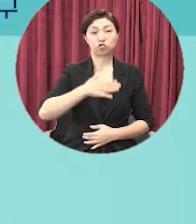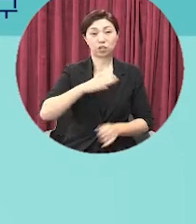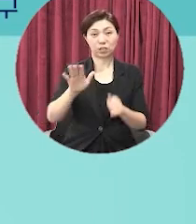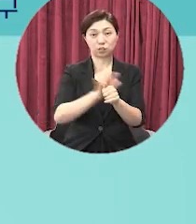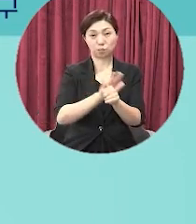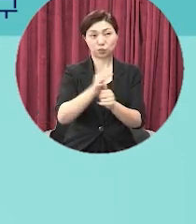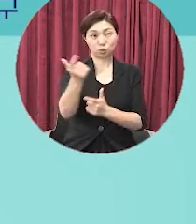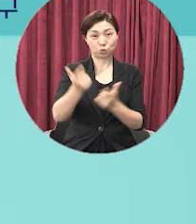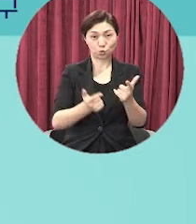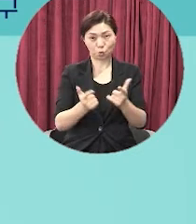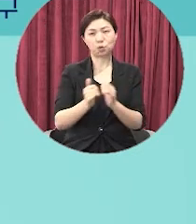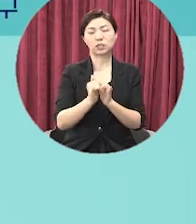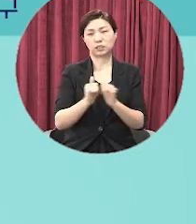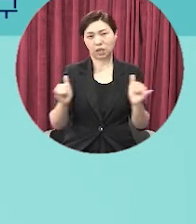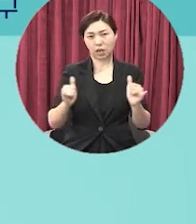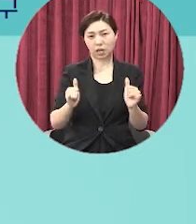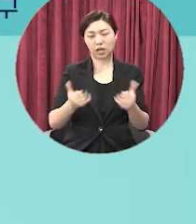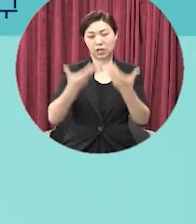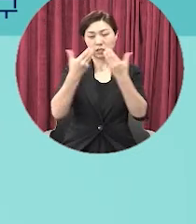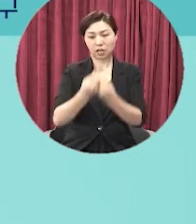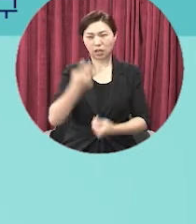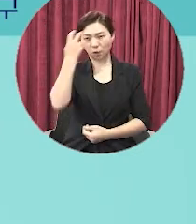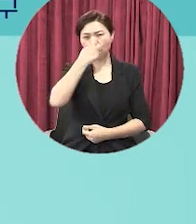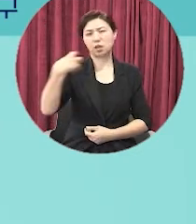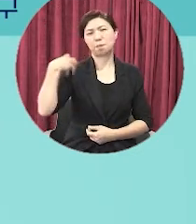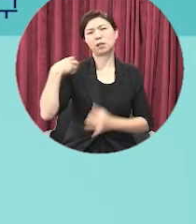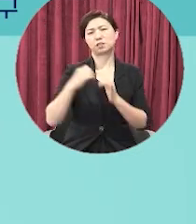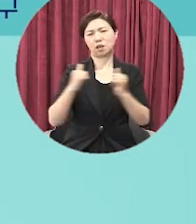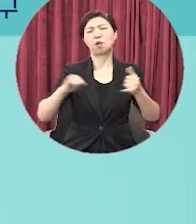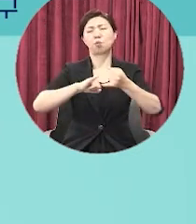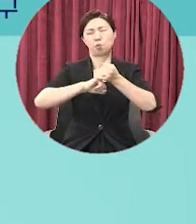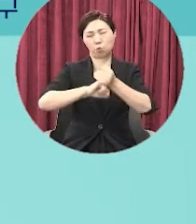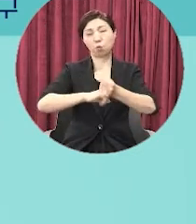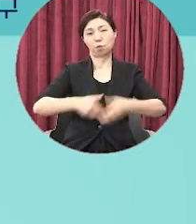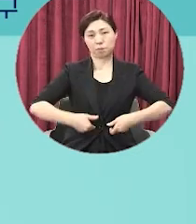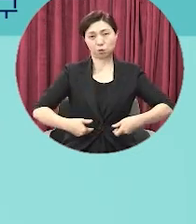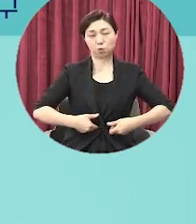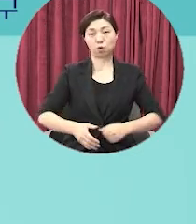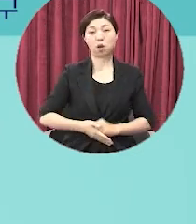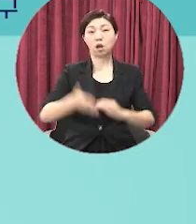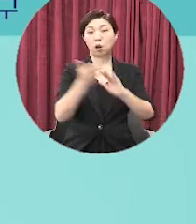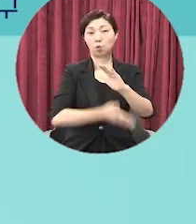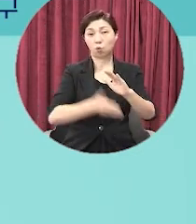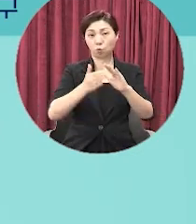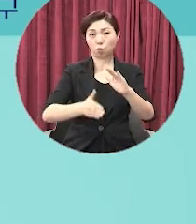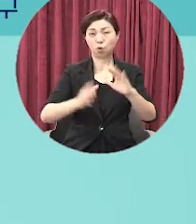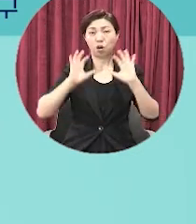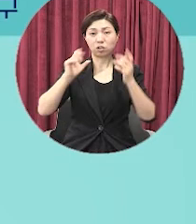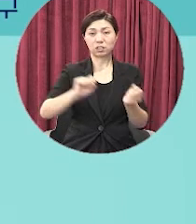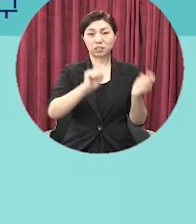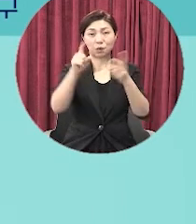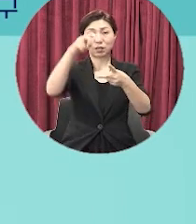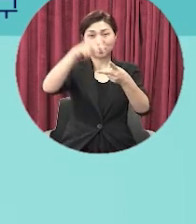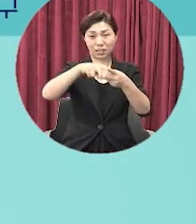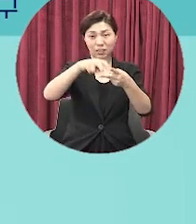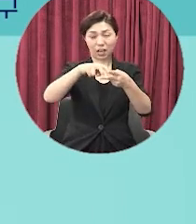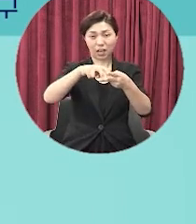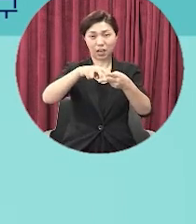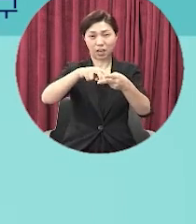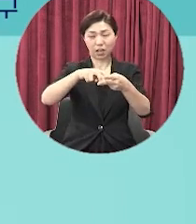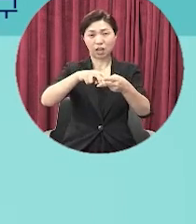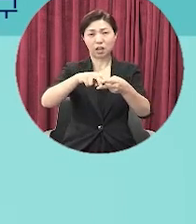조정자 또는 4대 관리자 갖고 필요하다 라는 부분이 있습니다 00 어린 시절 센터 에 소속되어 있는 그런